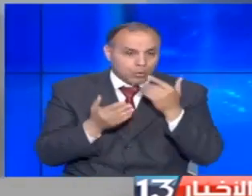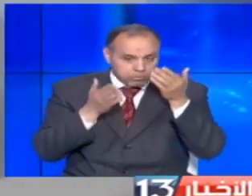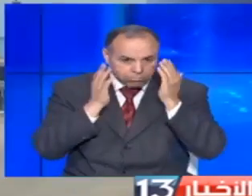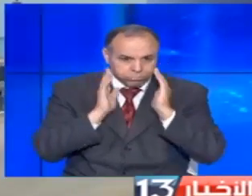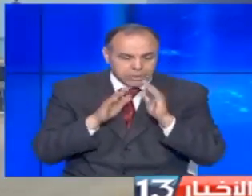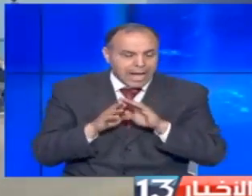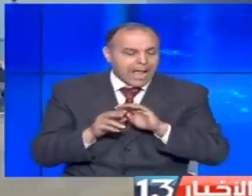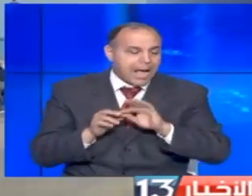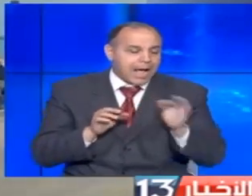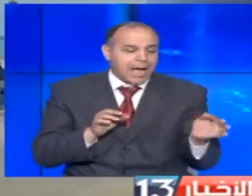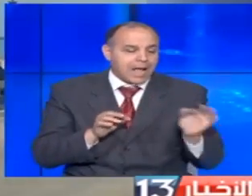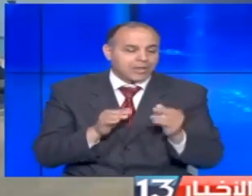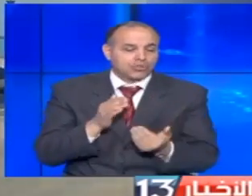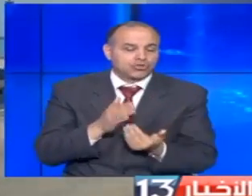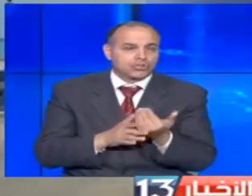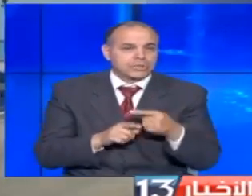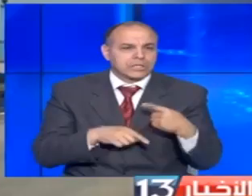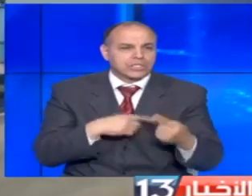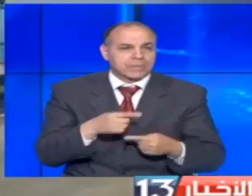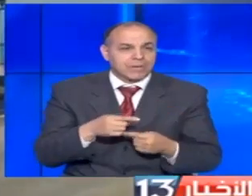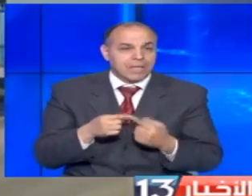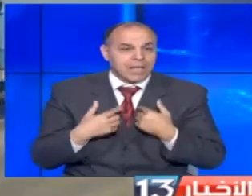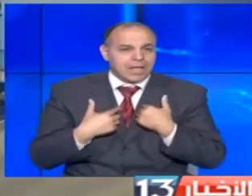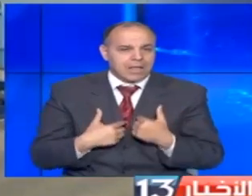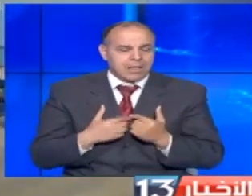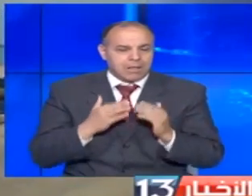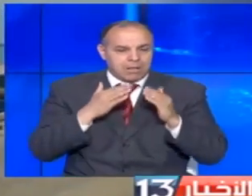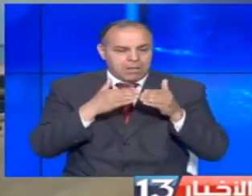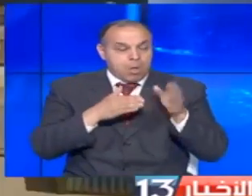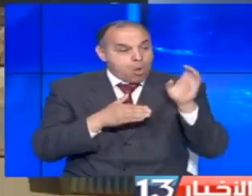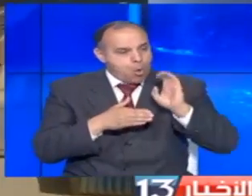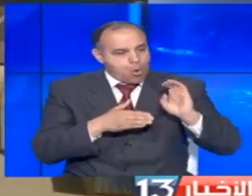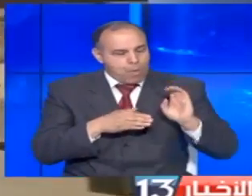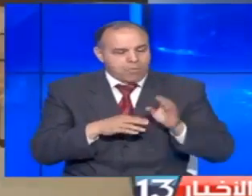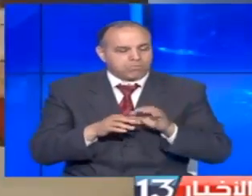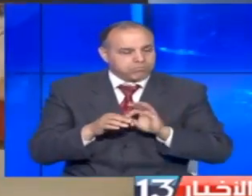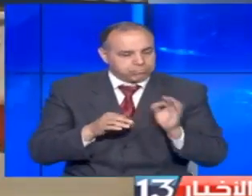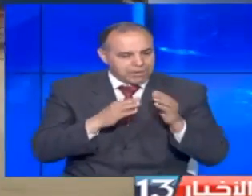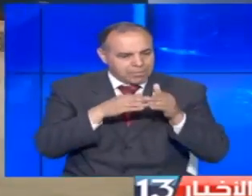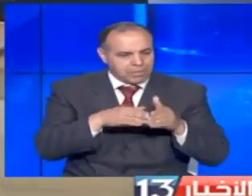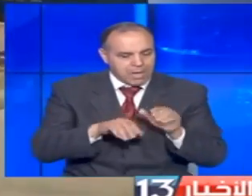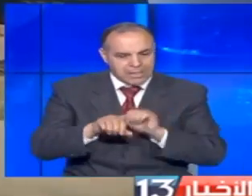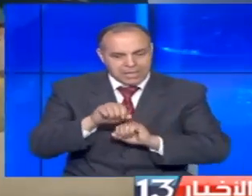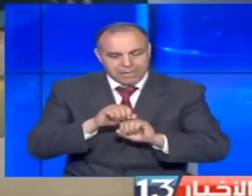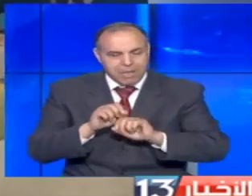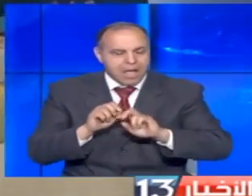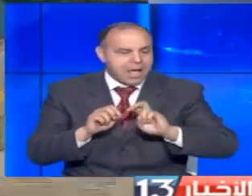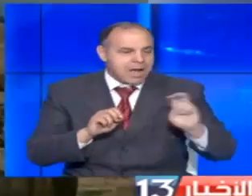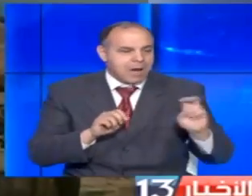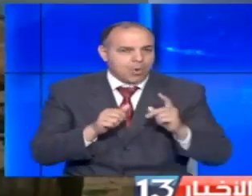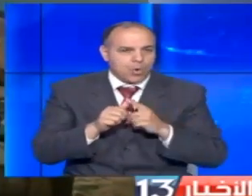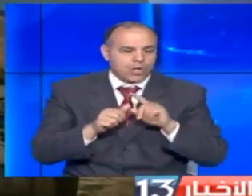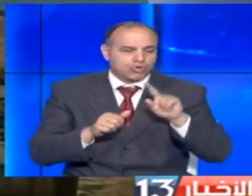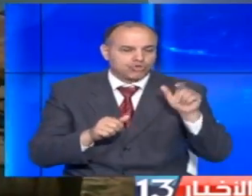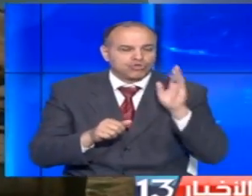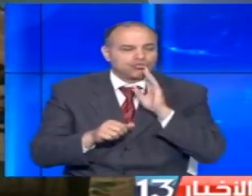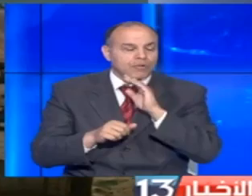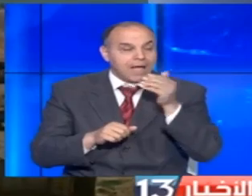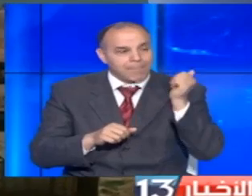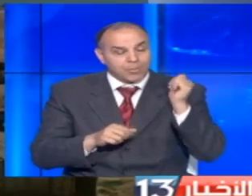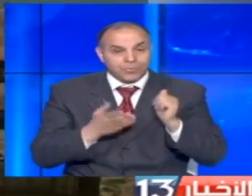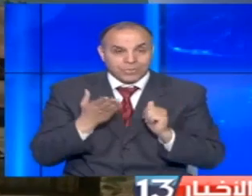خط بحري تجاري دائم نحو الموانئ الاوروبيه بعد تنظيم رحله اولى شهر جان في